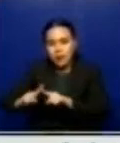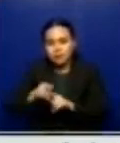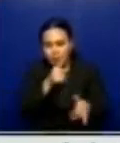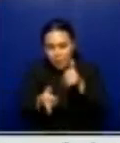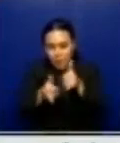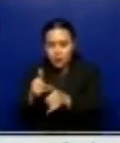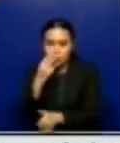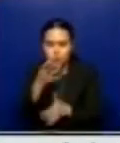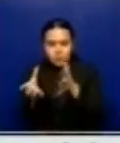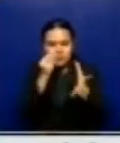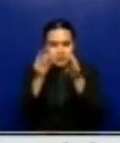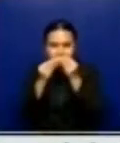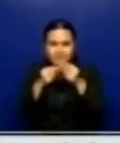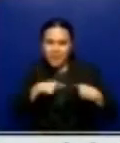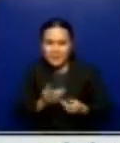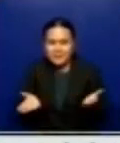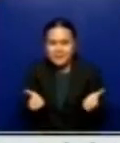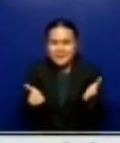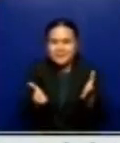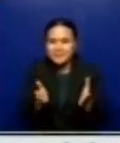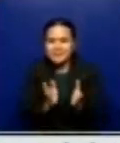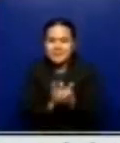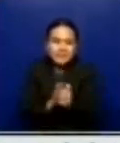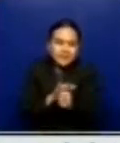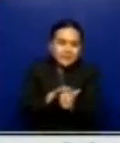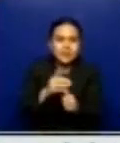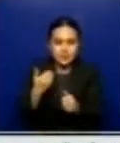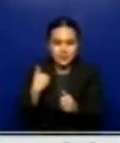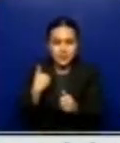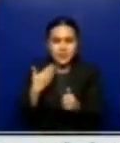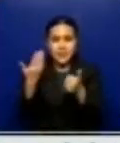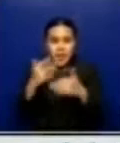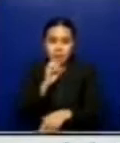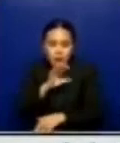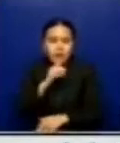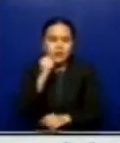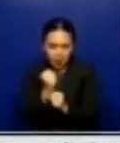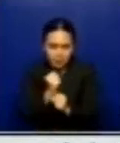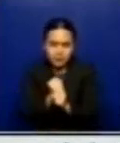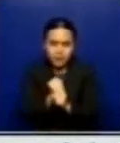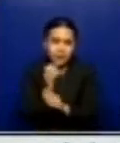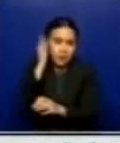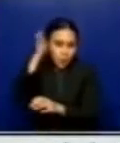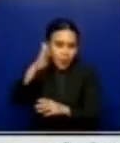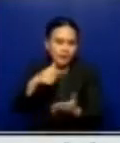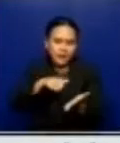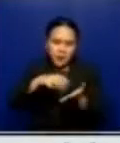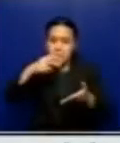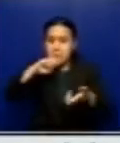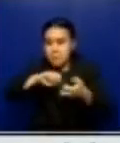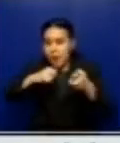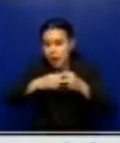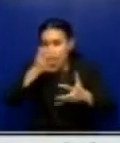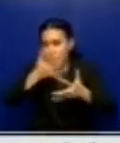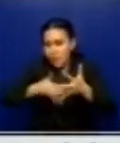ไปดูไปให้กำลังใจแล้วบอกว่าจะดำเนินการแก้ไขปัญหาให้กับ